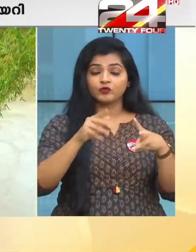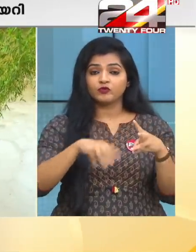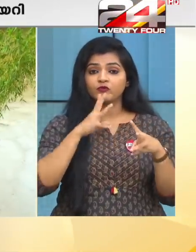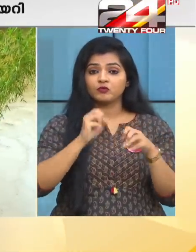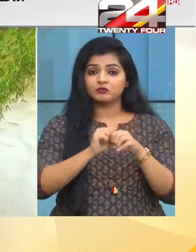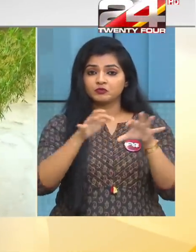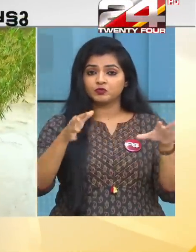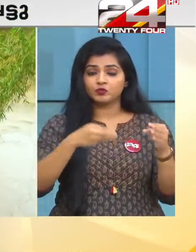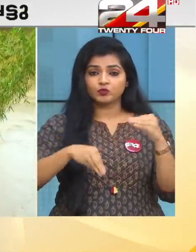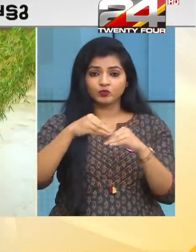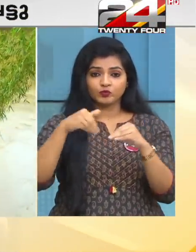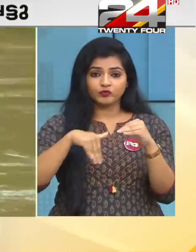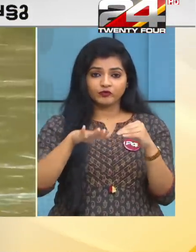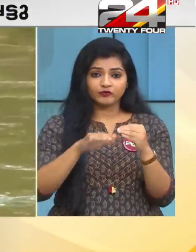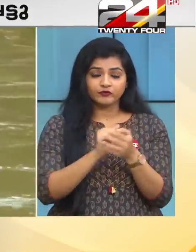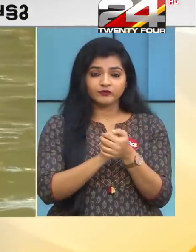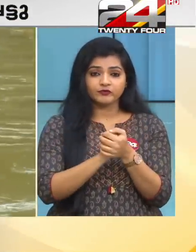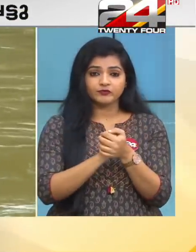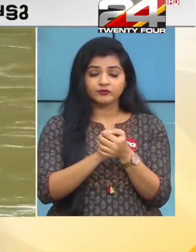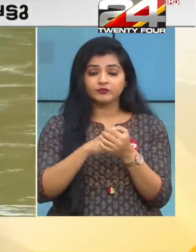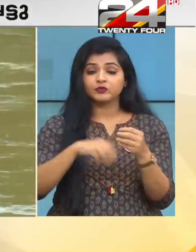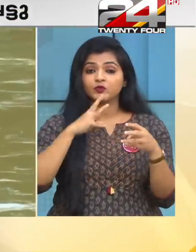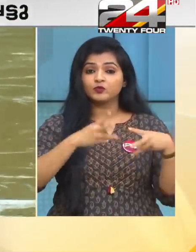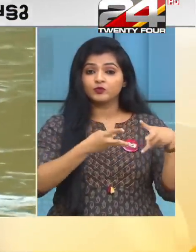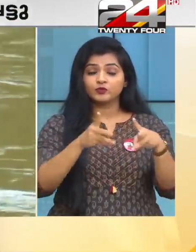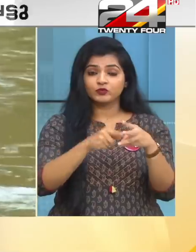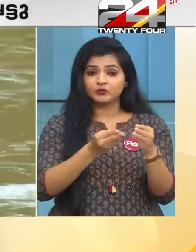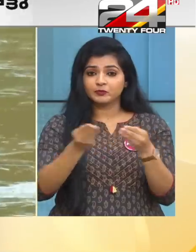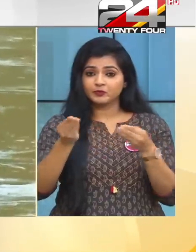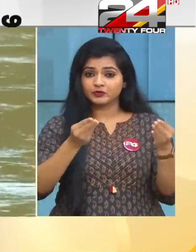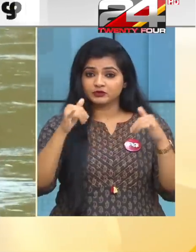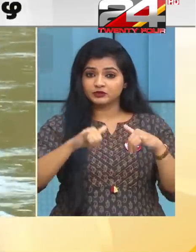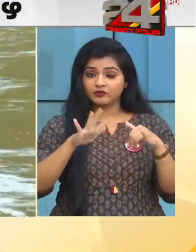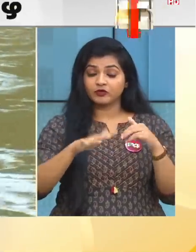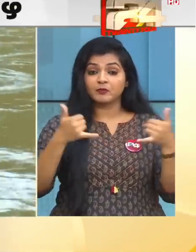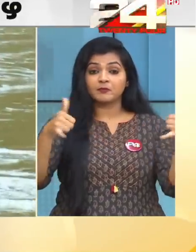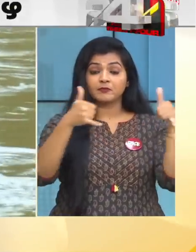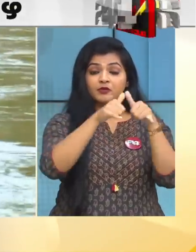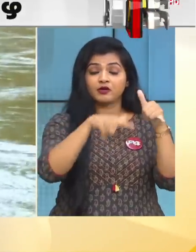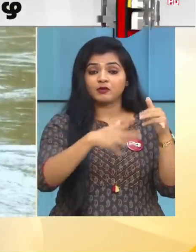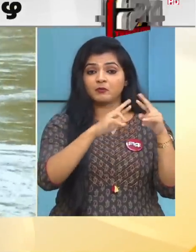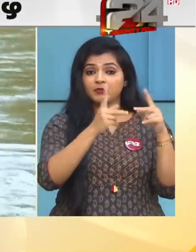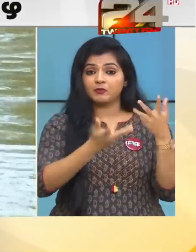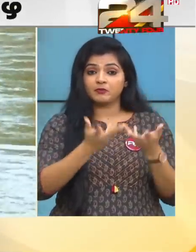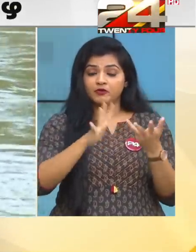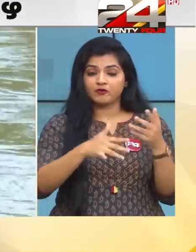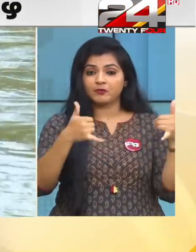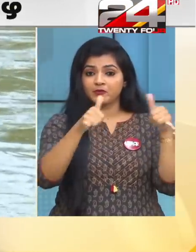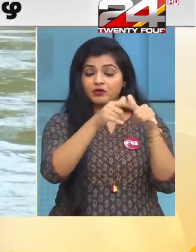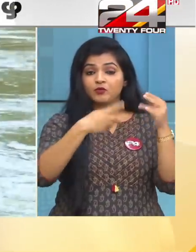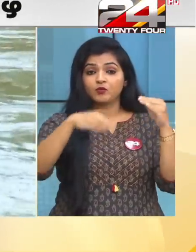ഒഴുകുന്ന സ്ഥിതിയാണ് ഉള്ളത്. അതുകൊണ്ട് തന്നെ പുഴയുടെ തീരത്തുള്ളവരും മലയിടിച്ചിൽ ഭീഷണിയുള്ളതിനാൽ മലമുകളിൽ താമസിക്കുന്ന ആളുകളും